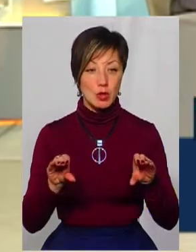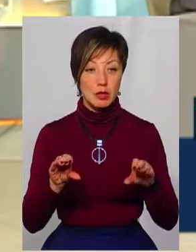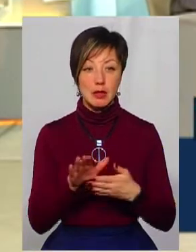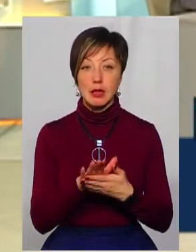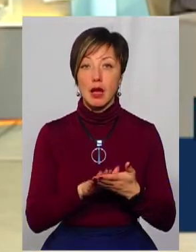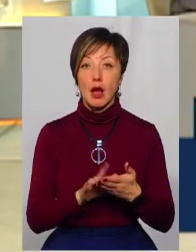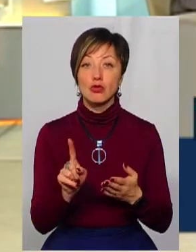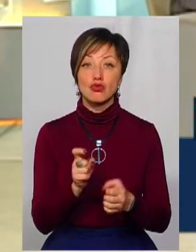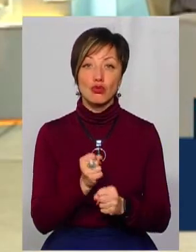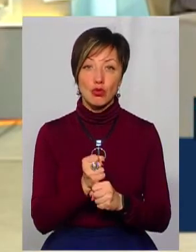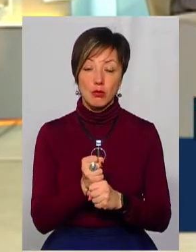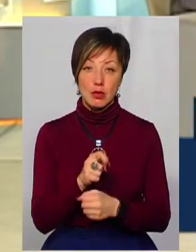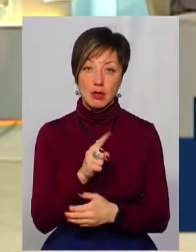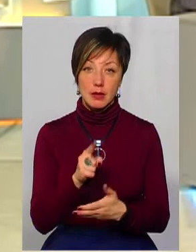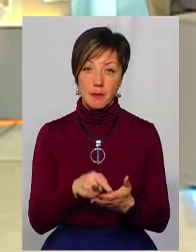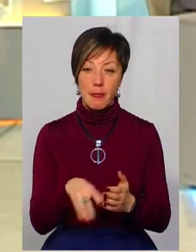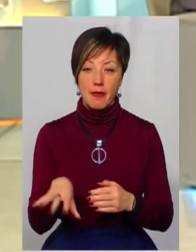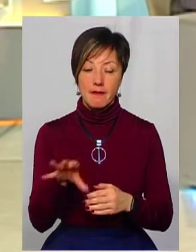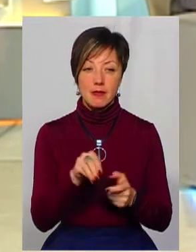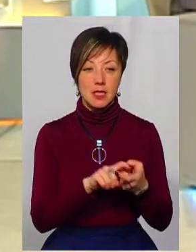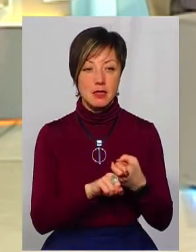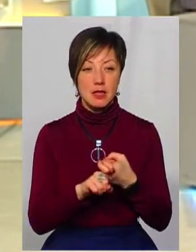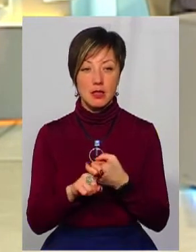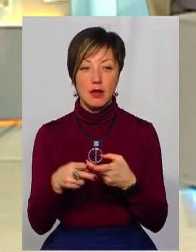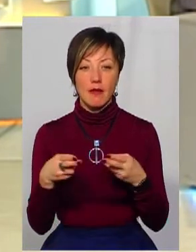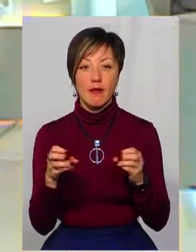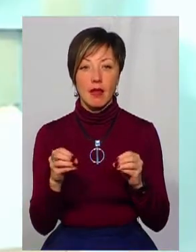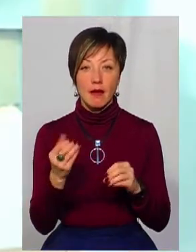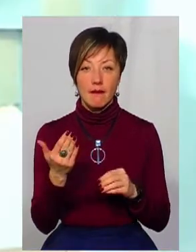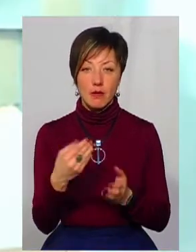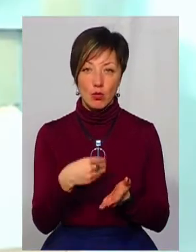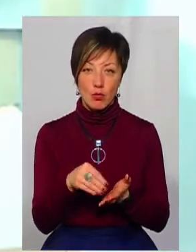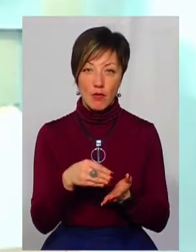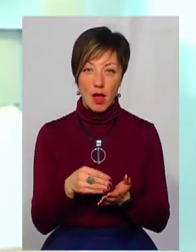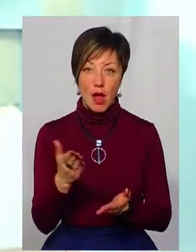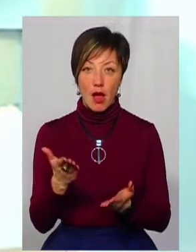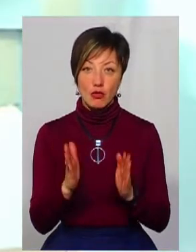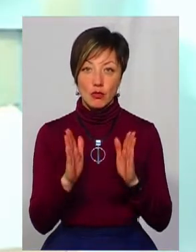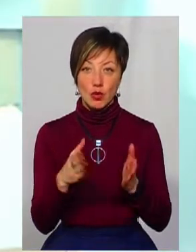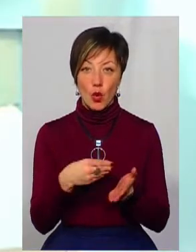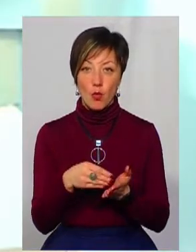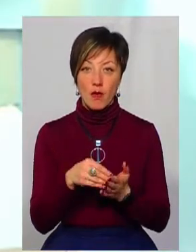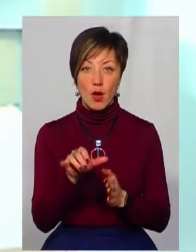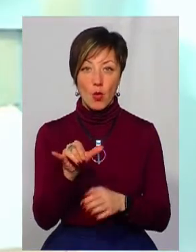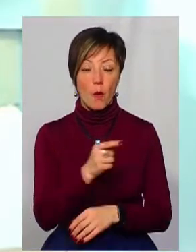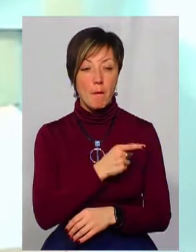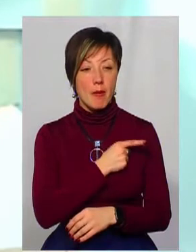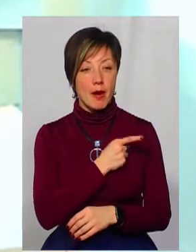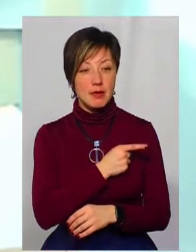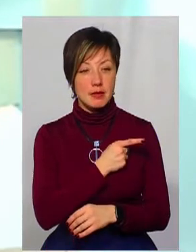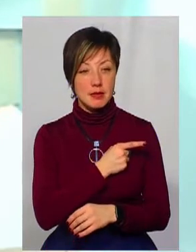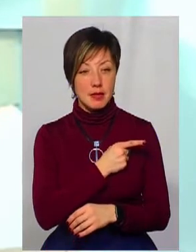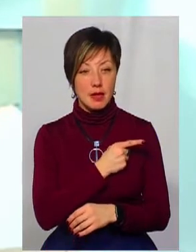робити? Ну, все буде залежати відносно того, де він купував. Якщо він буде купувати в майстра,